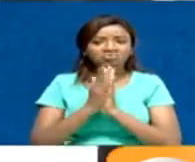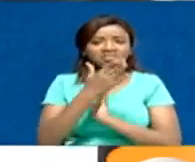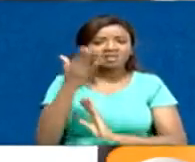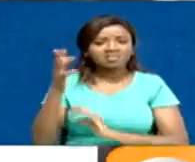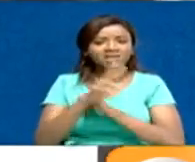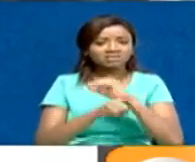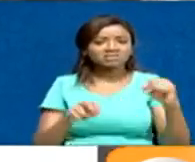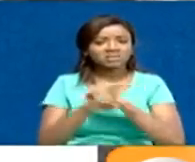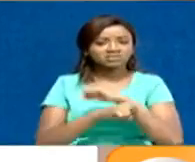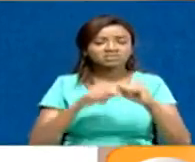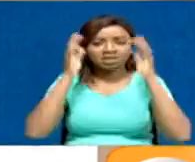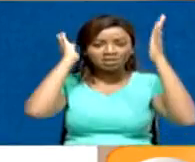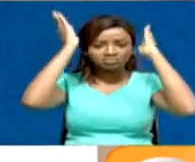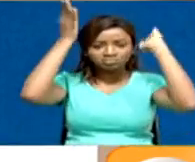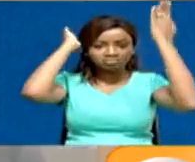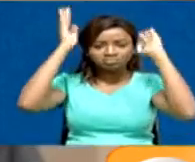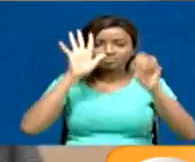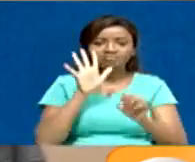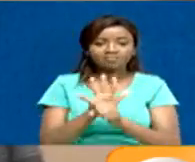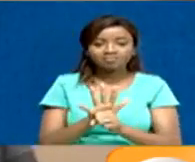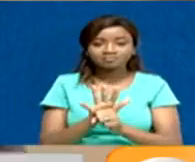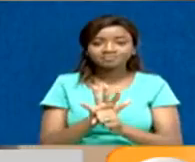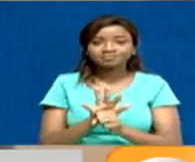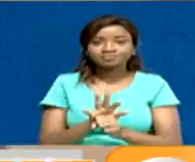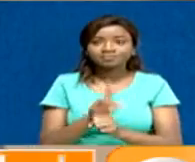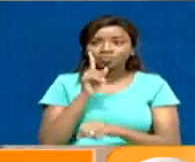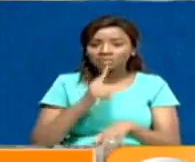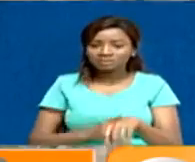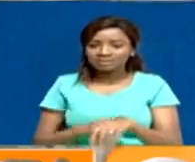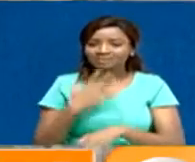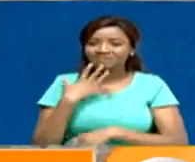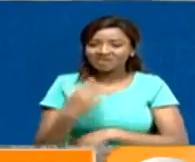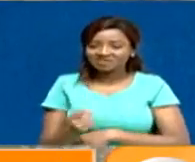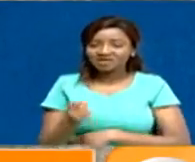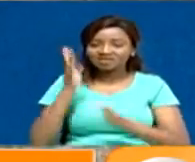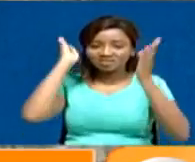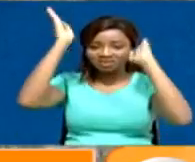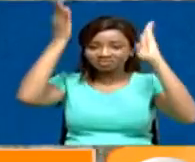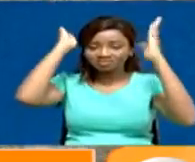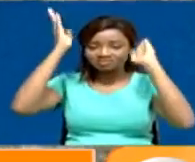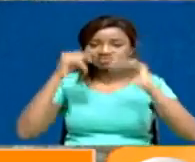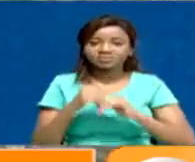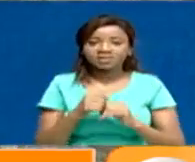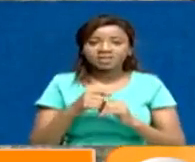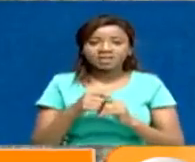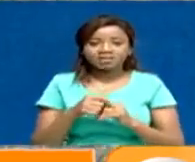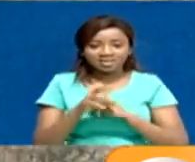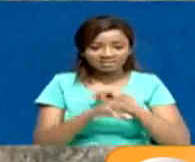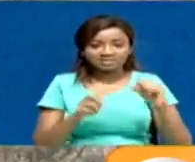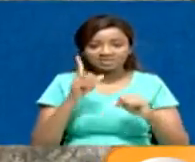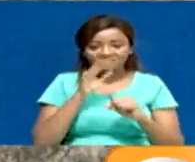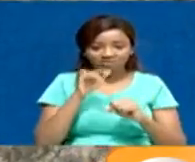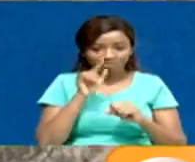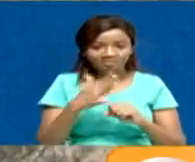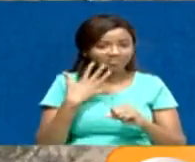saba iliyopita. Kuna wakati mapunda 500 ilitoka hapa na zikaenda. Nyuma yake tena